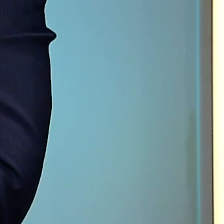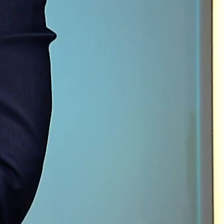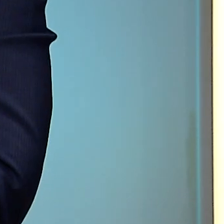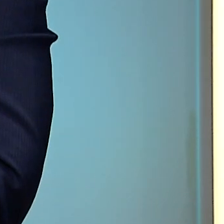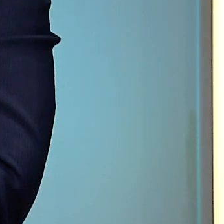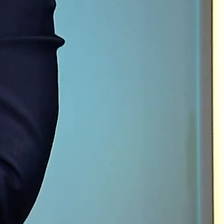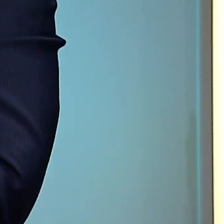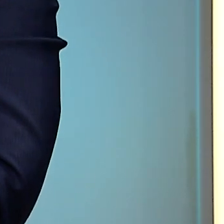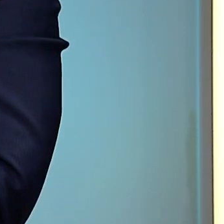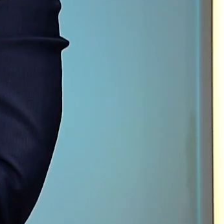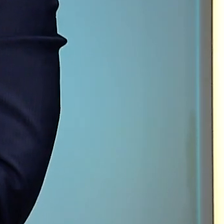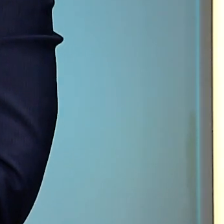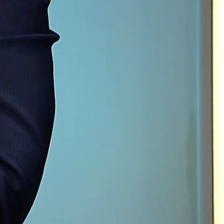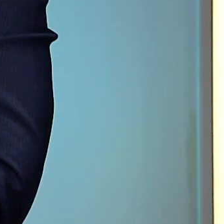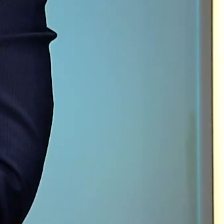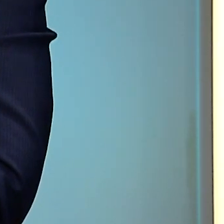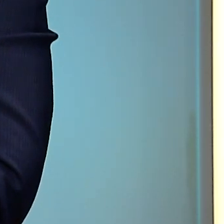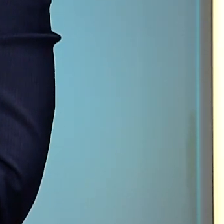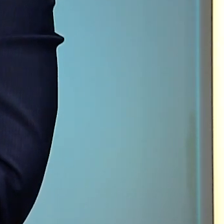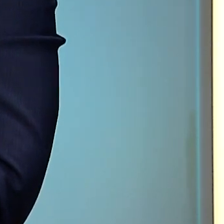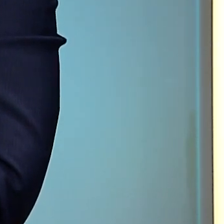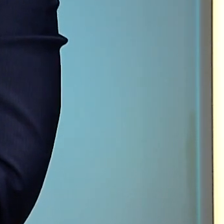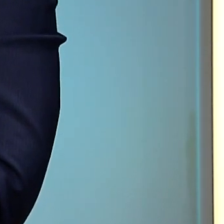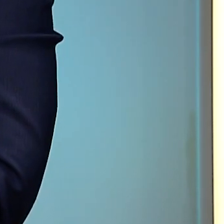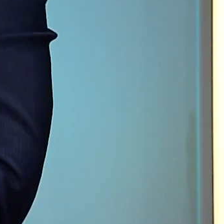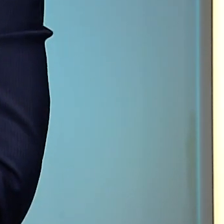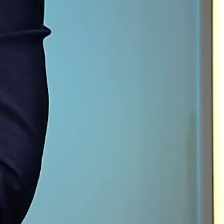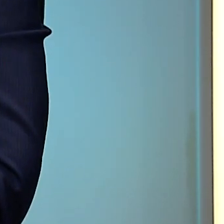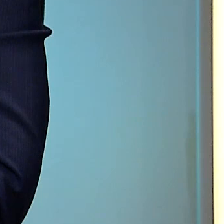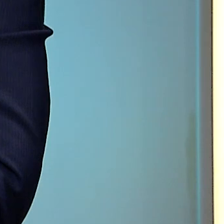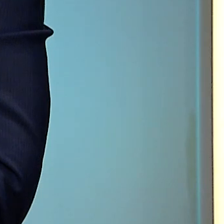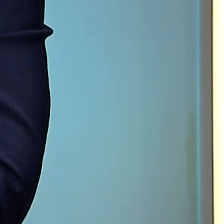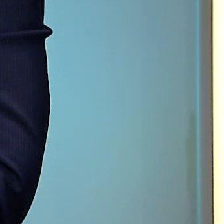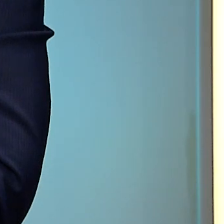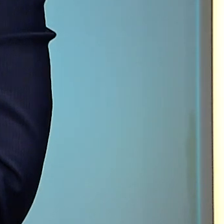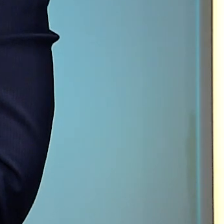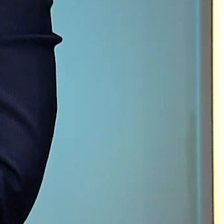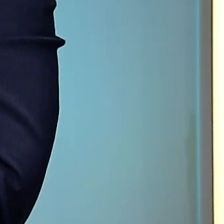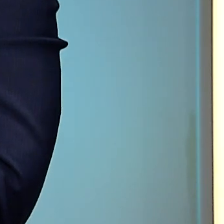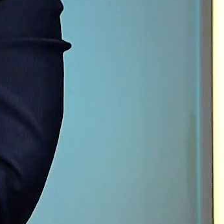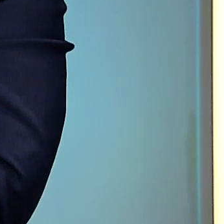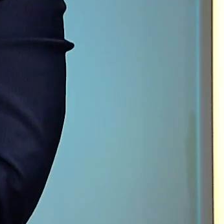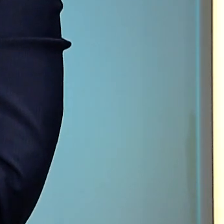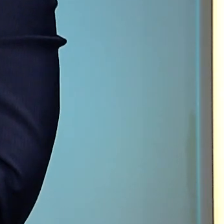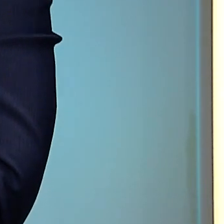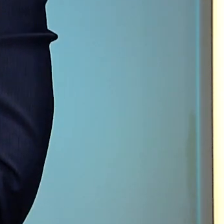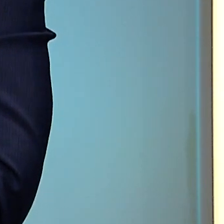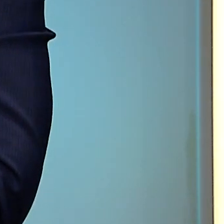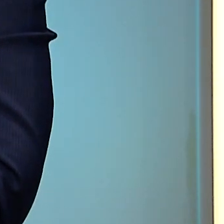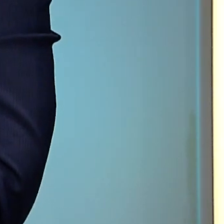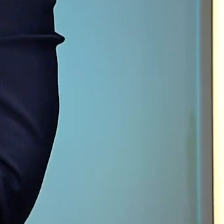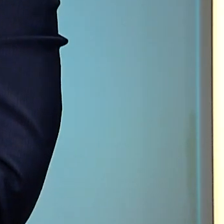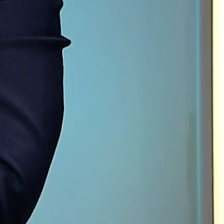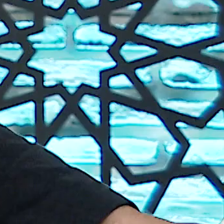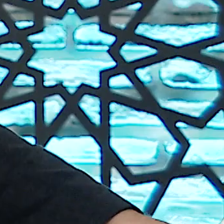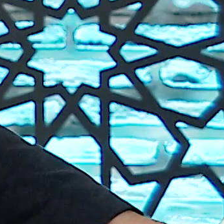Türkiye'ye gelen veya Mescid-i Nebevi'de yine imam Hanbelidir diyen, hatta öyle onlar Hanbeli de